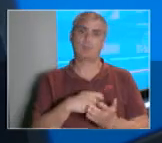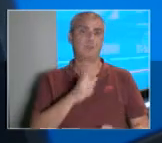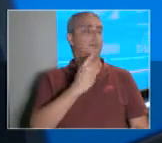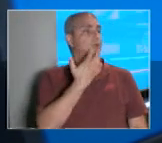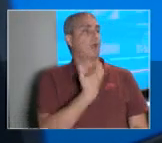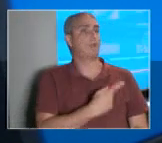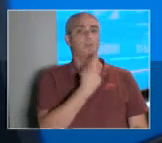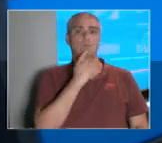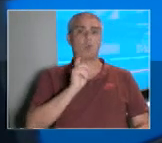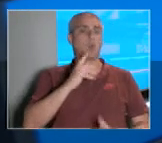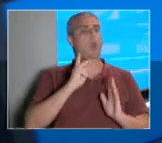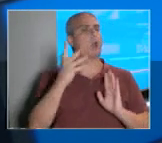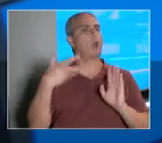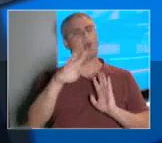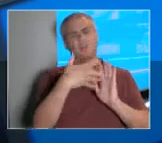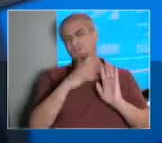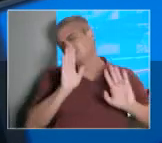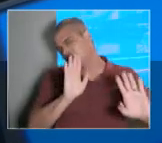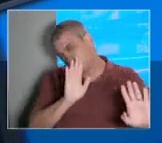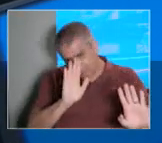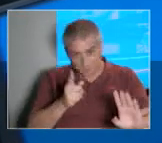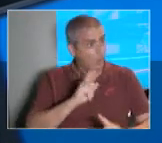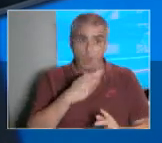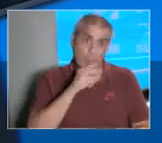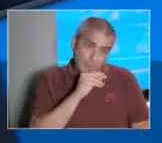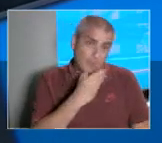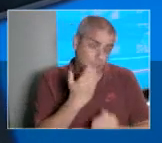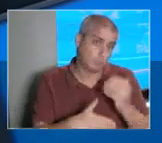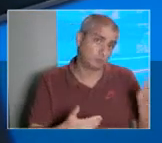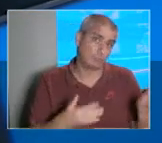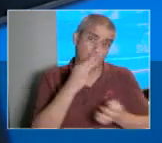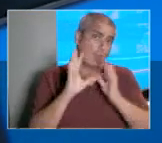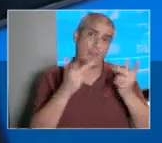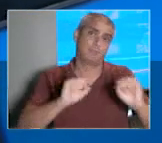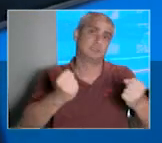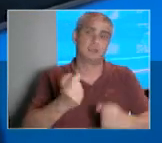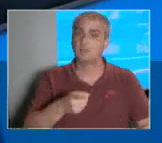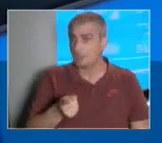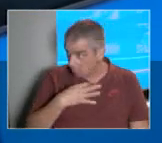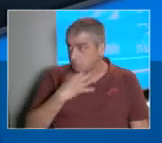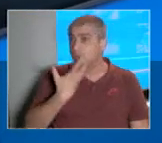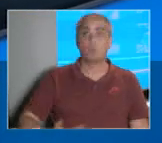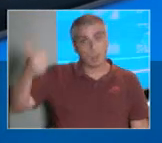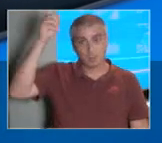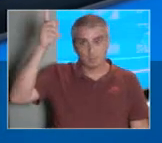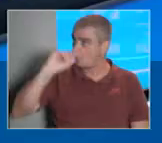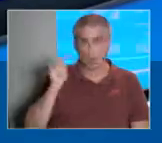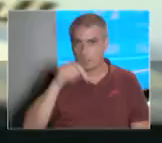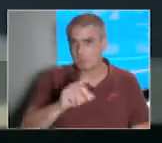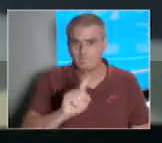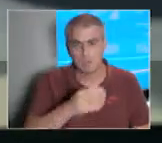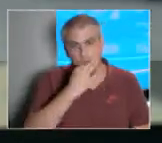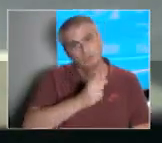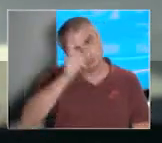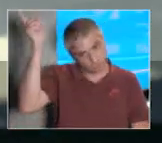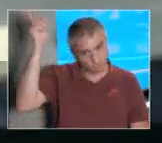שאומרים לא להיבדק. בוא לא נדבר. אז הנה, כשלא מדברים, בסוף אחר כך שואלים למה יש סגר. אתה רוצה לשאול את האדמורים? הם לא יבואו לפה, לך